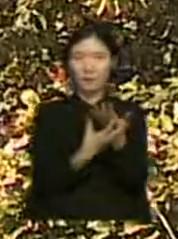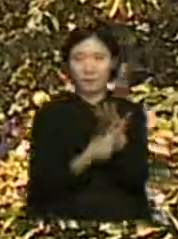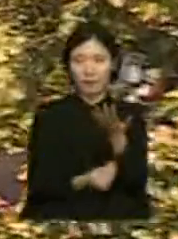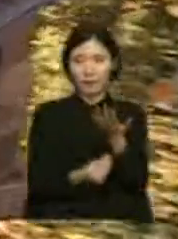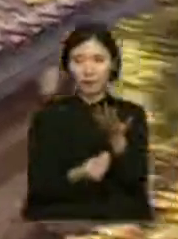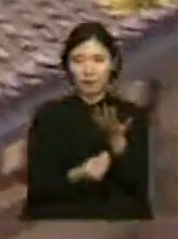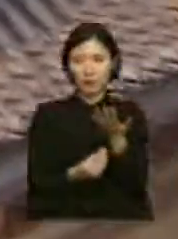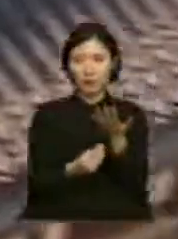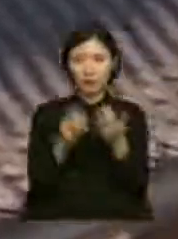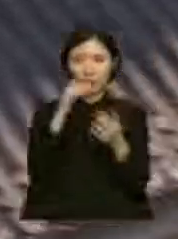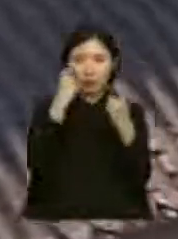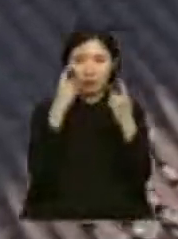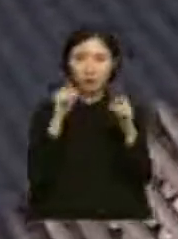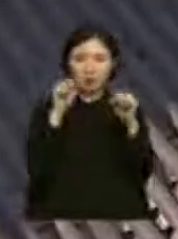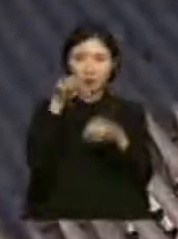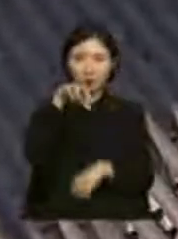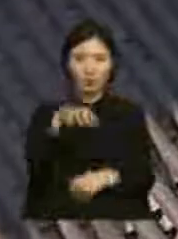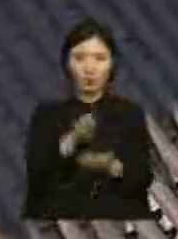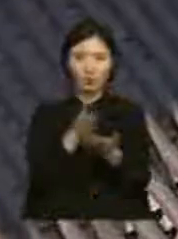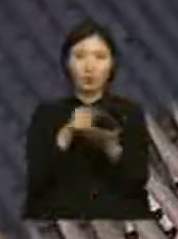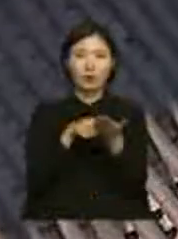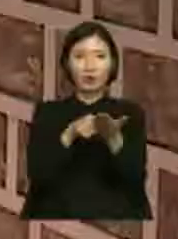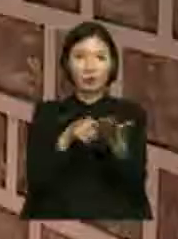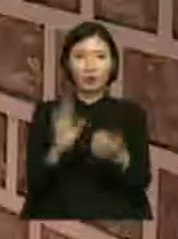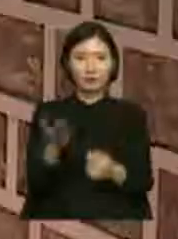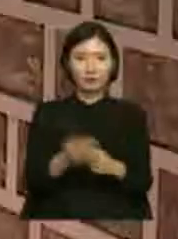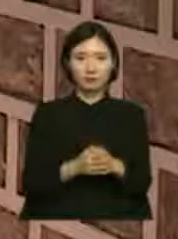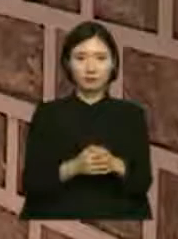종로구 관광 체육과 로 제출하면 됩니다